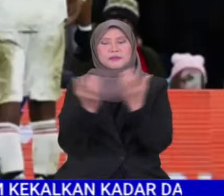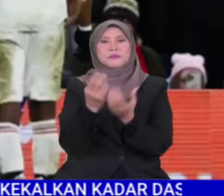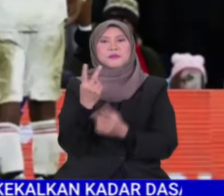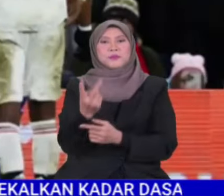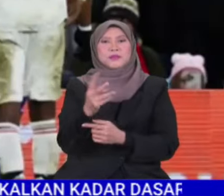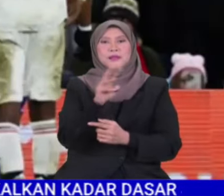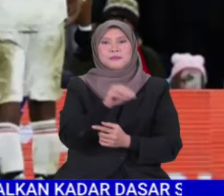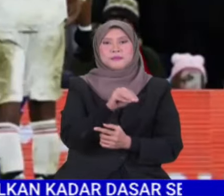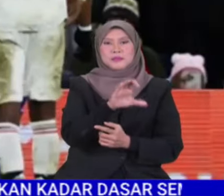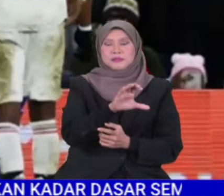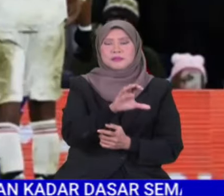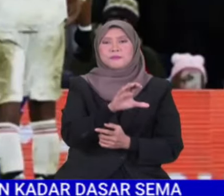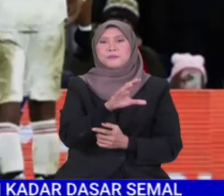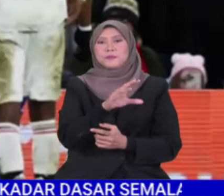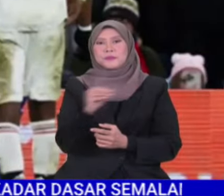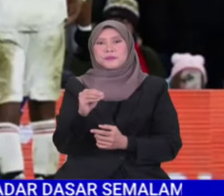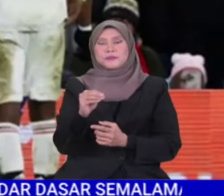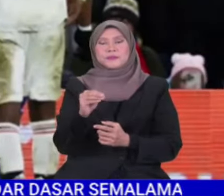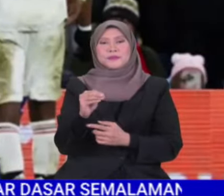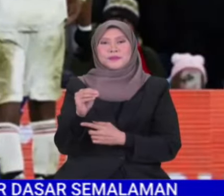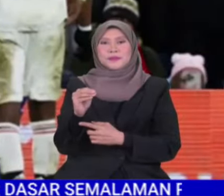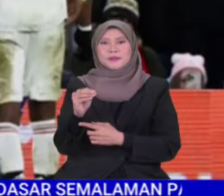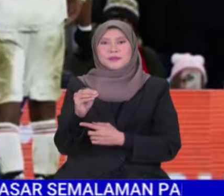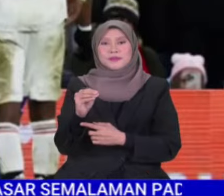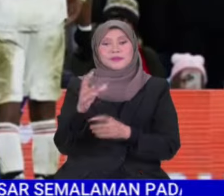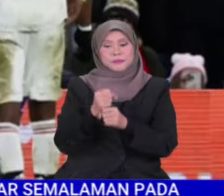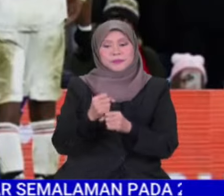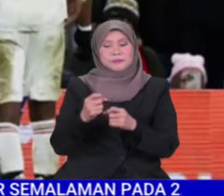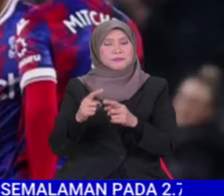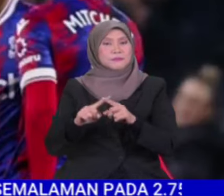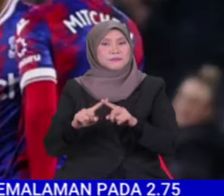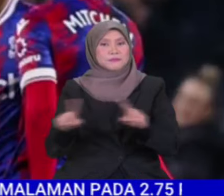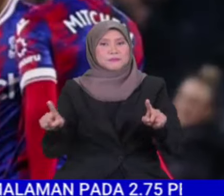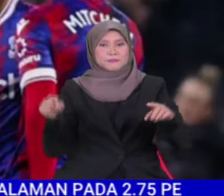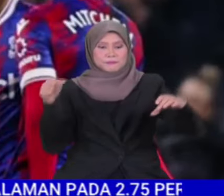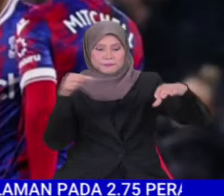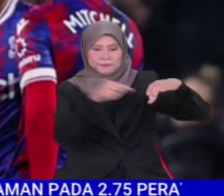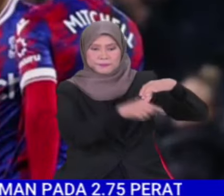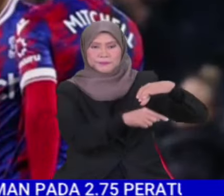kedua Manchester City dan dipisahkan dengan perbezaan jaringan.